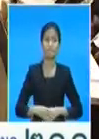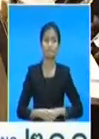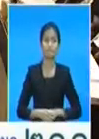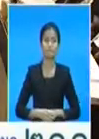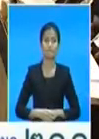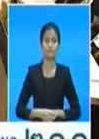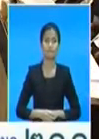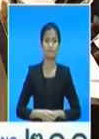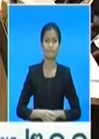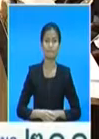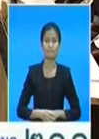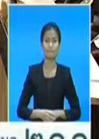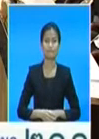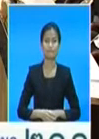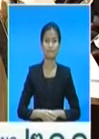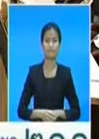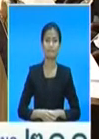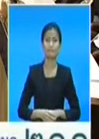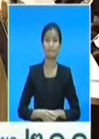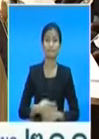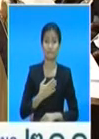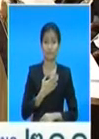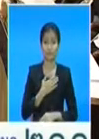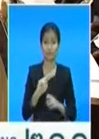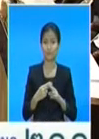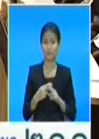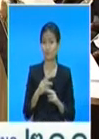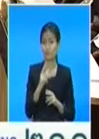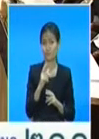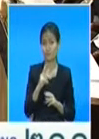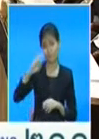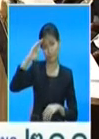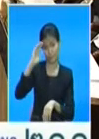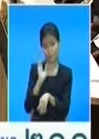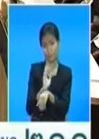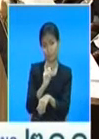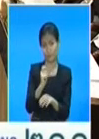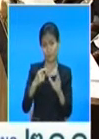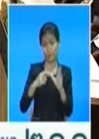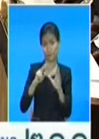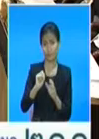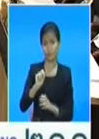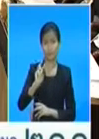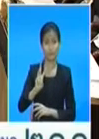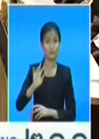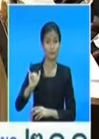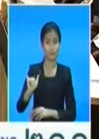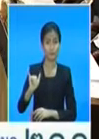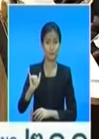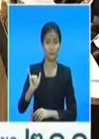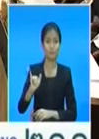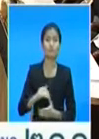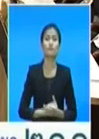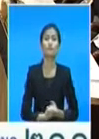ครับขอบพระคุณครับครับผมพลตำรวจโทอํานวยนิมโนสมาชิกลำดับ197